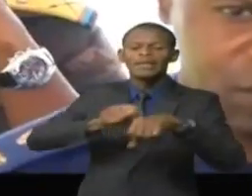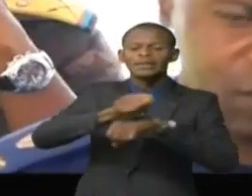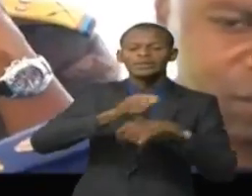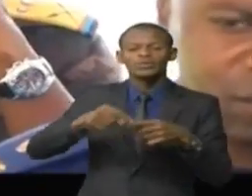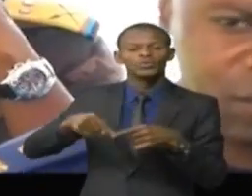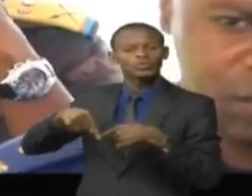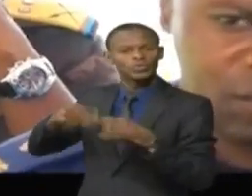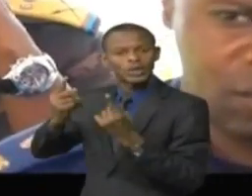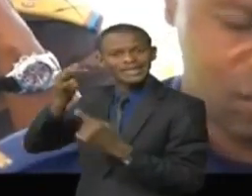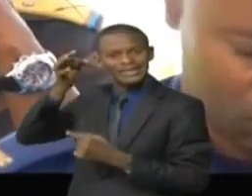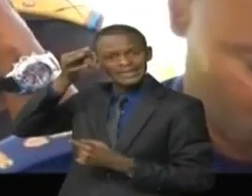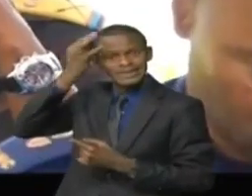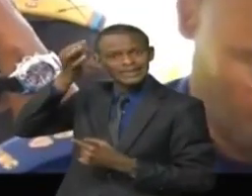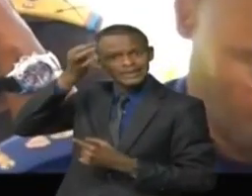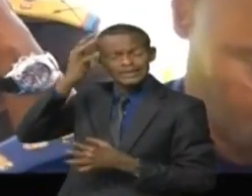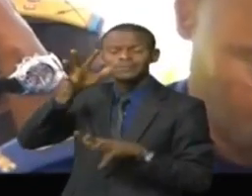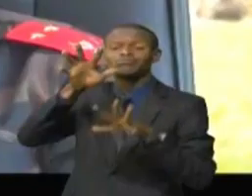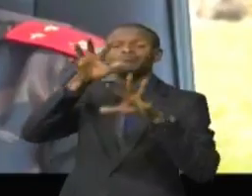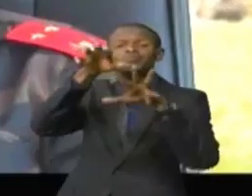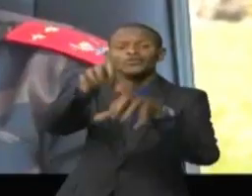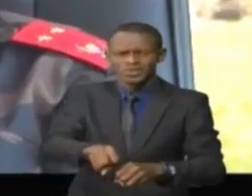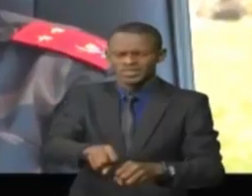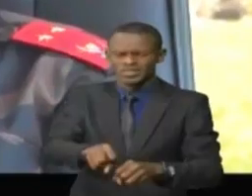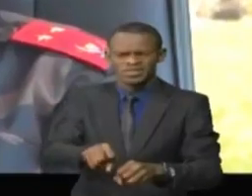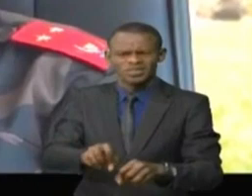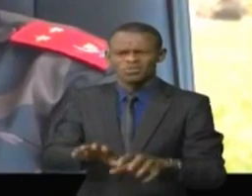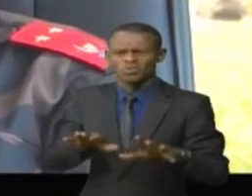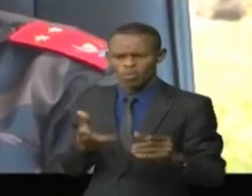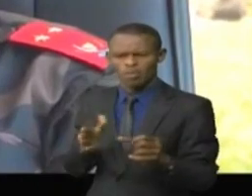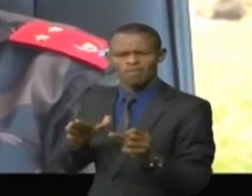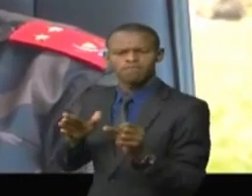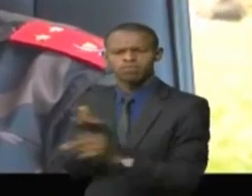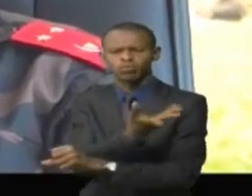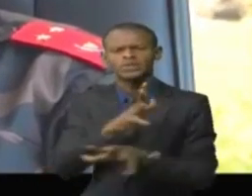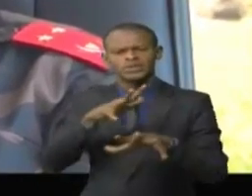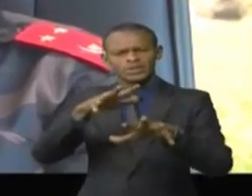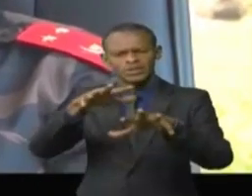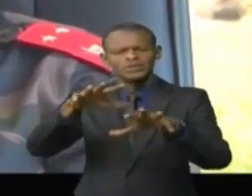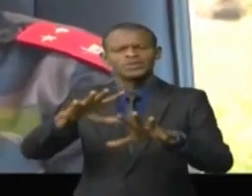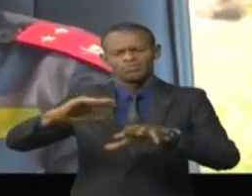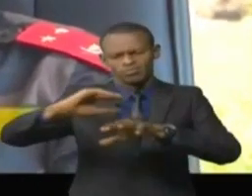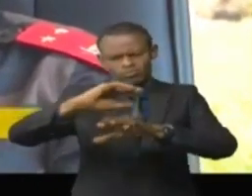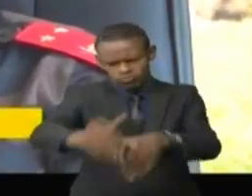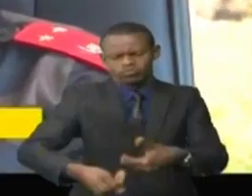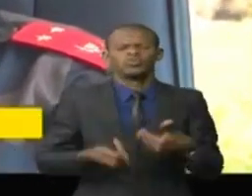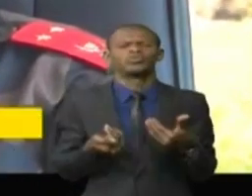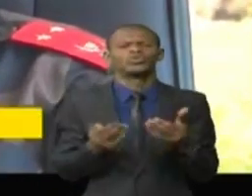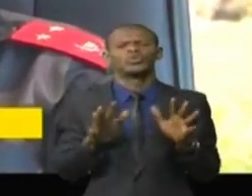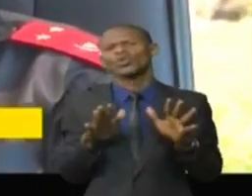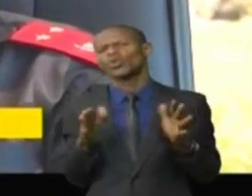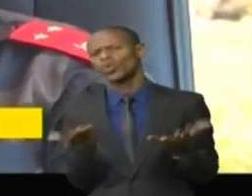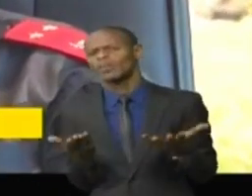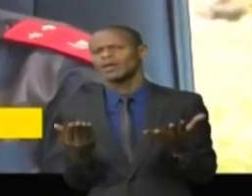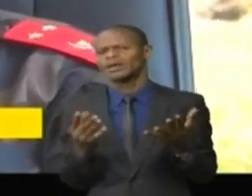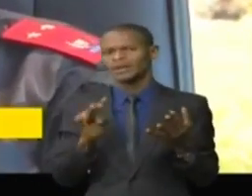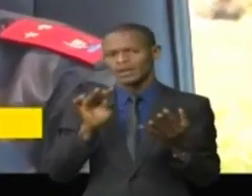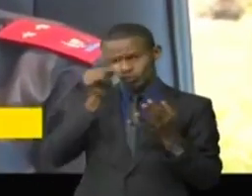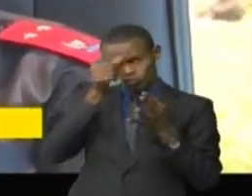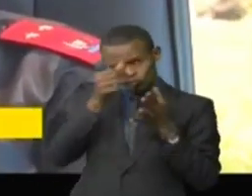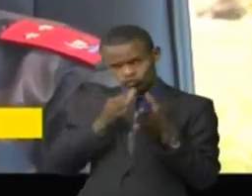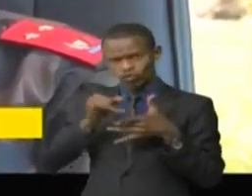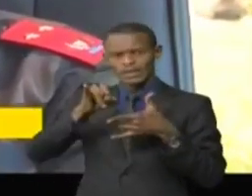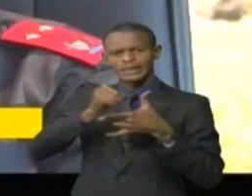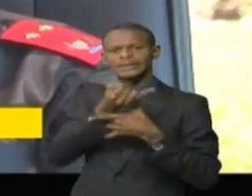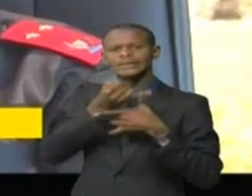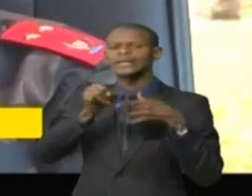le général-major Peter Thierry Mwami, nord à l'intérim du Nord Kivu. Quand on est nous sommes en guerre, nous allons toujours recevoir